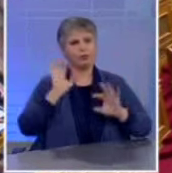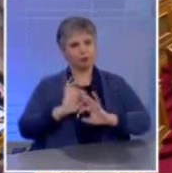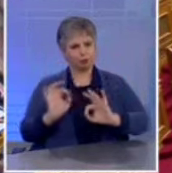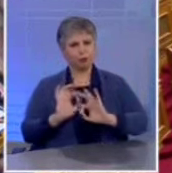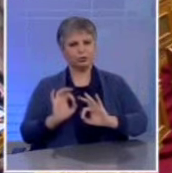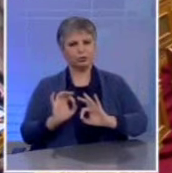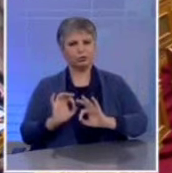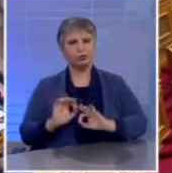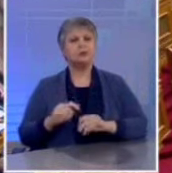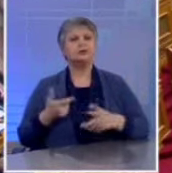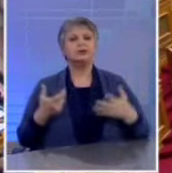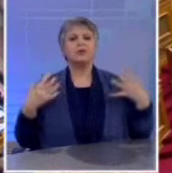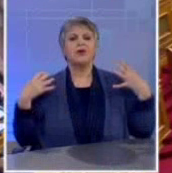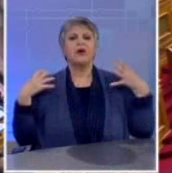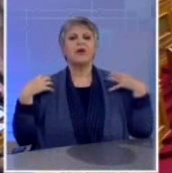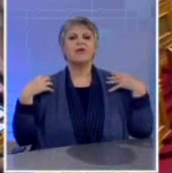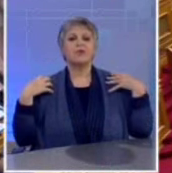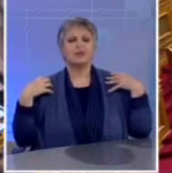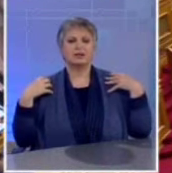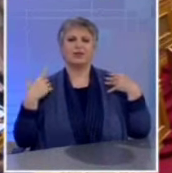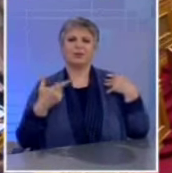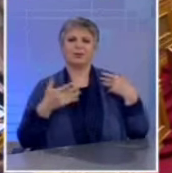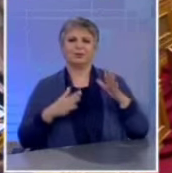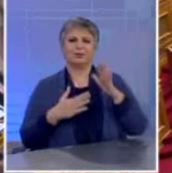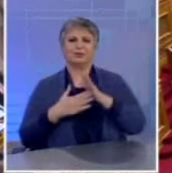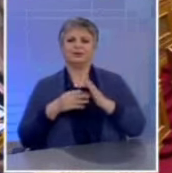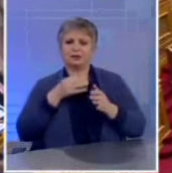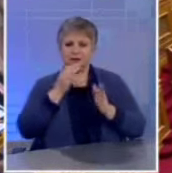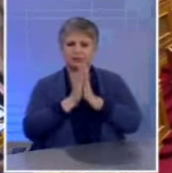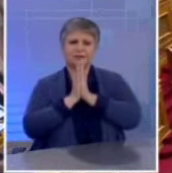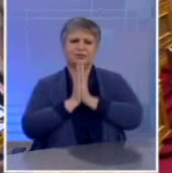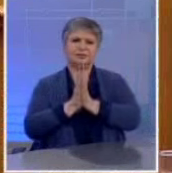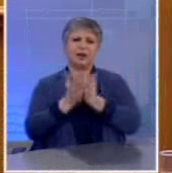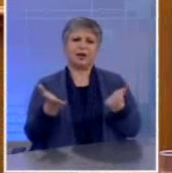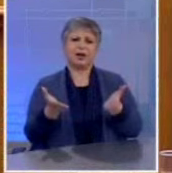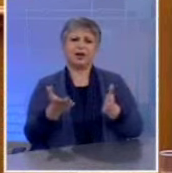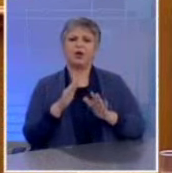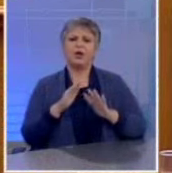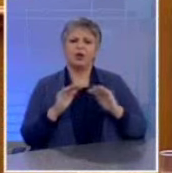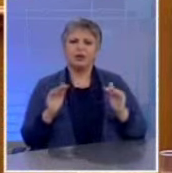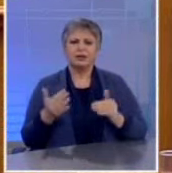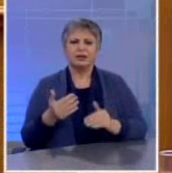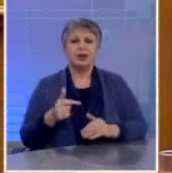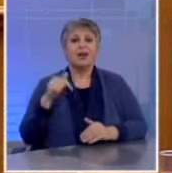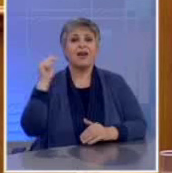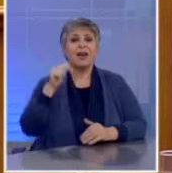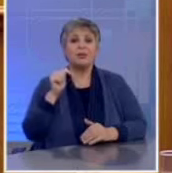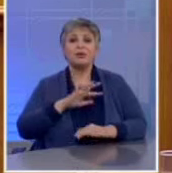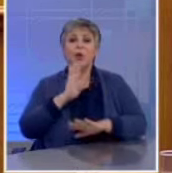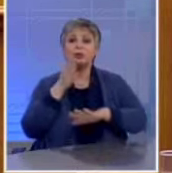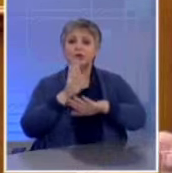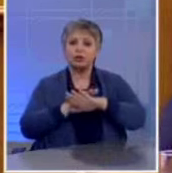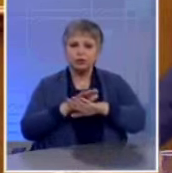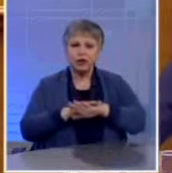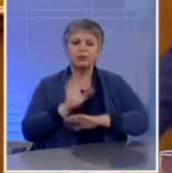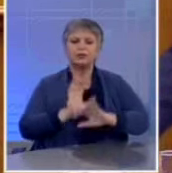Οι ευθύνες λοιπόν αυτές, κάντε λίγο ησυχία παρακαλώ, θα αναζητηθούν μέχρι κεραίας και θα αποδοθούν. Και